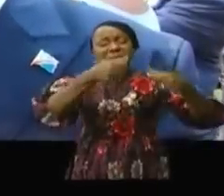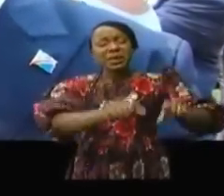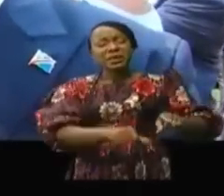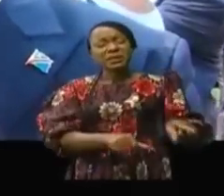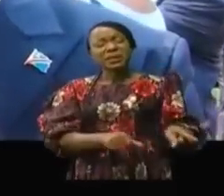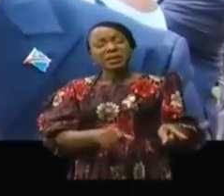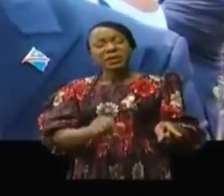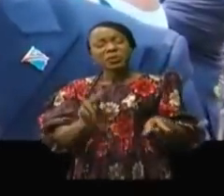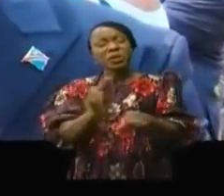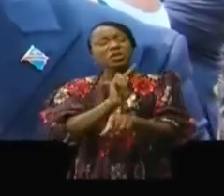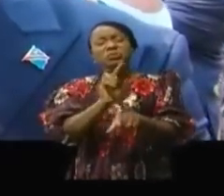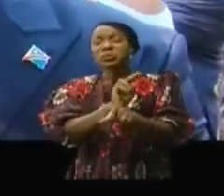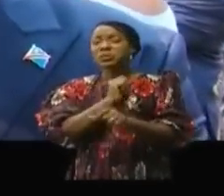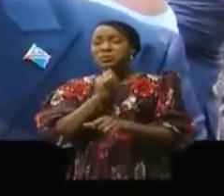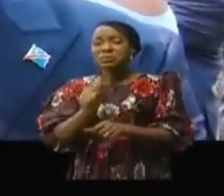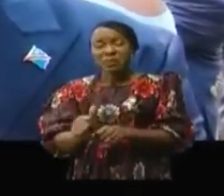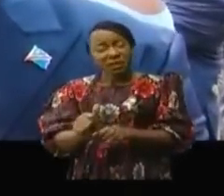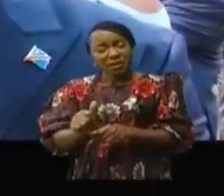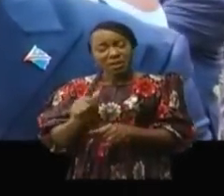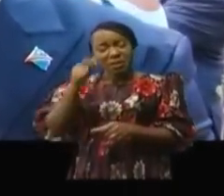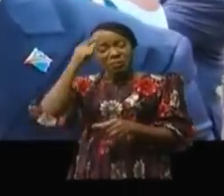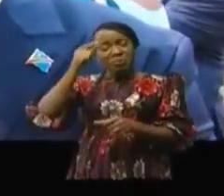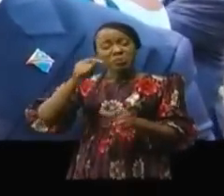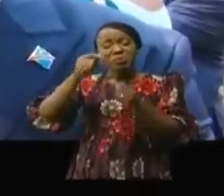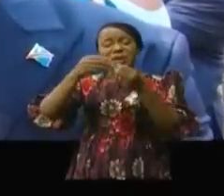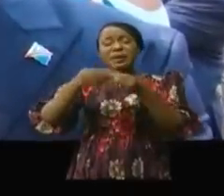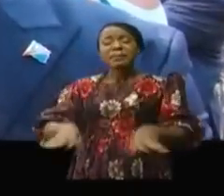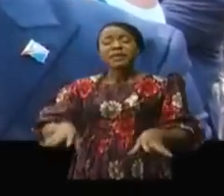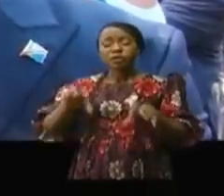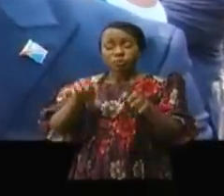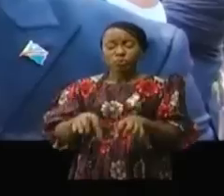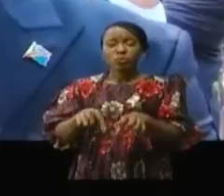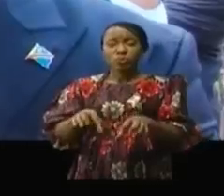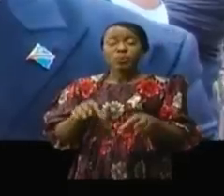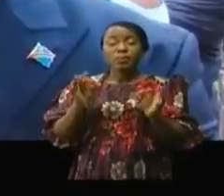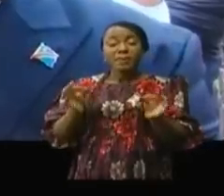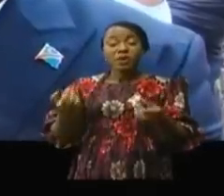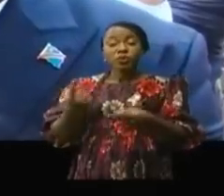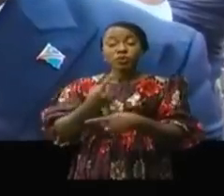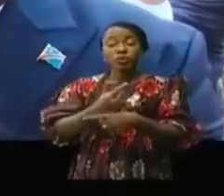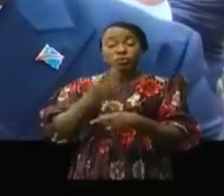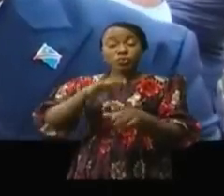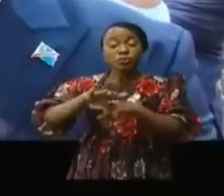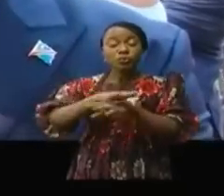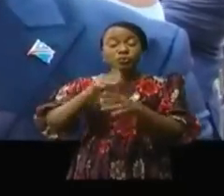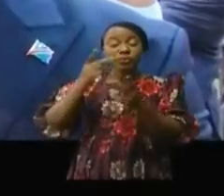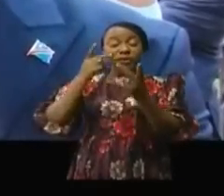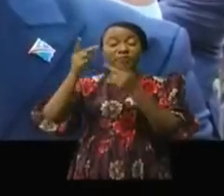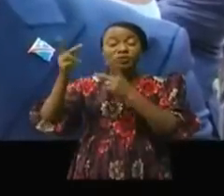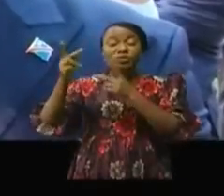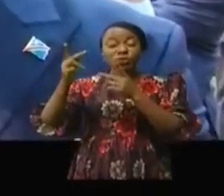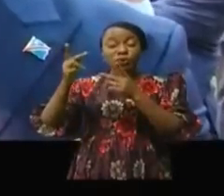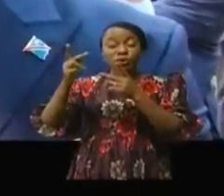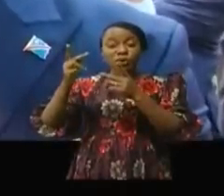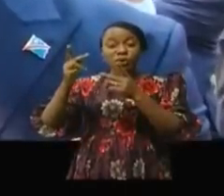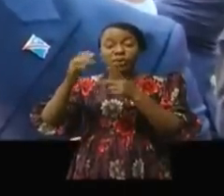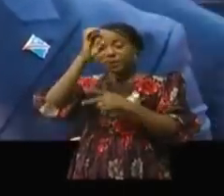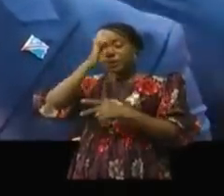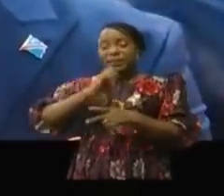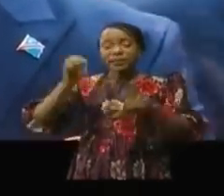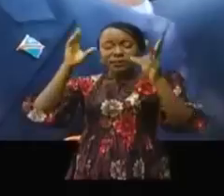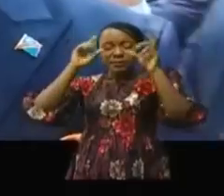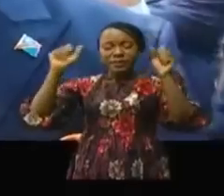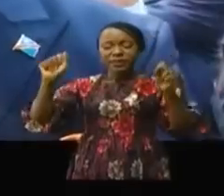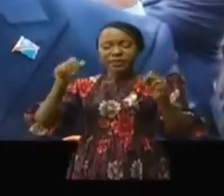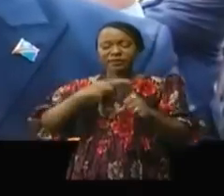grand désavantage de la République démocratique du Congo. Aujourd'hui, sous la vision de son Excellence Monsieur le Président de la République, chef de l'État,